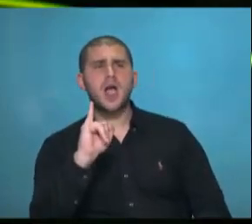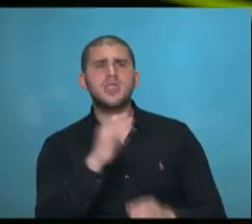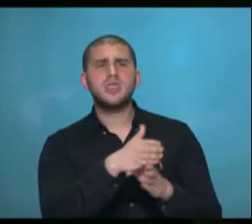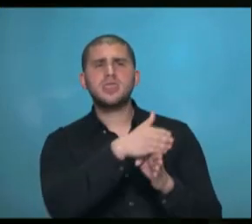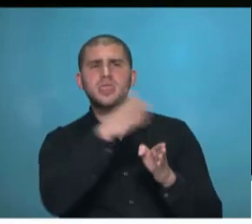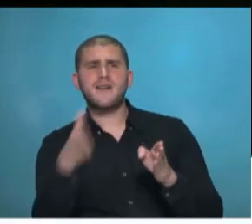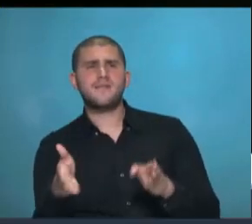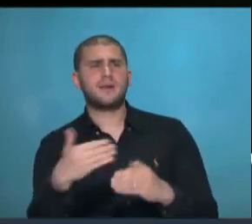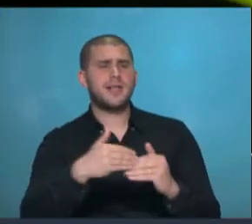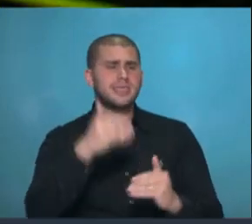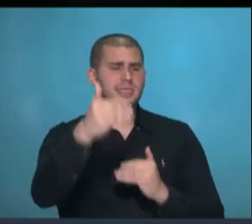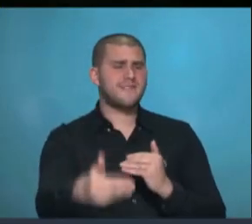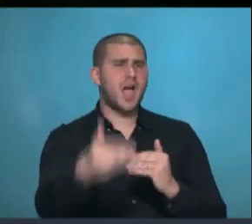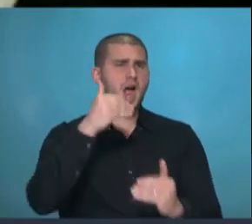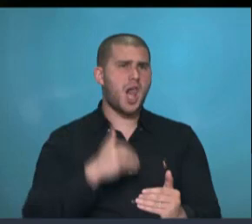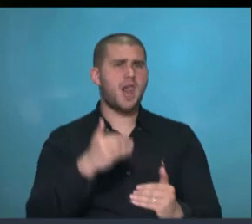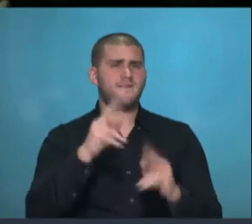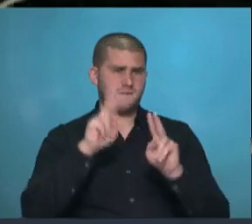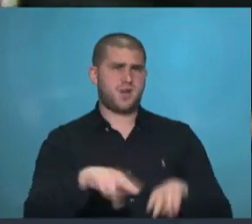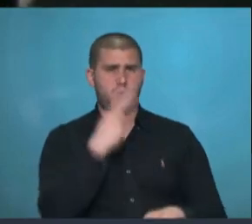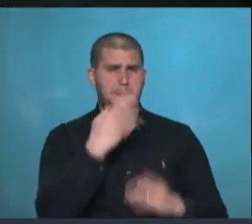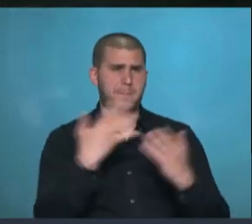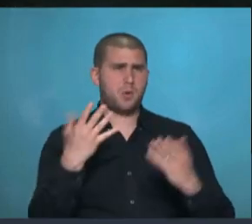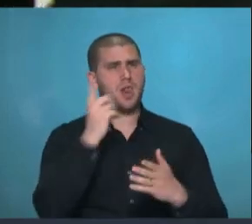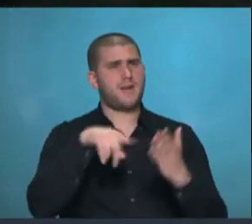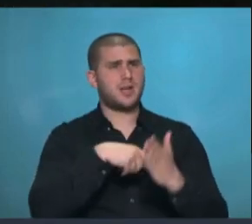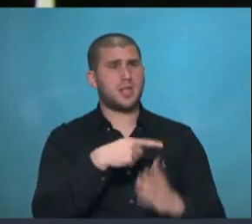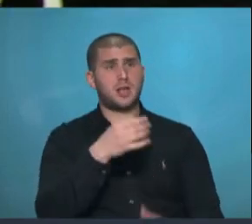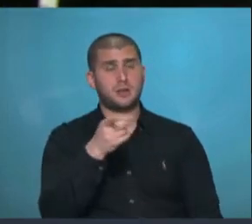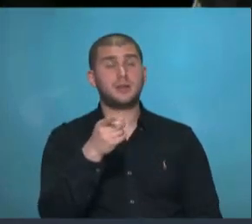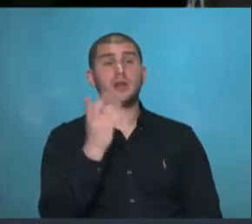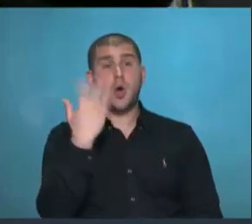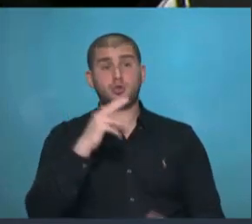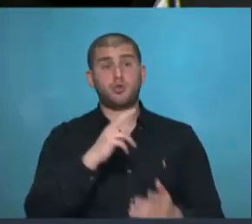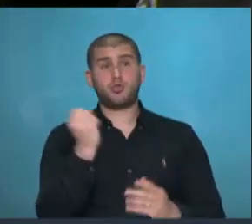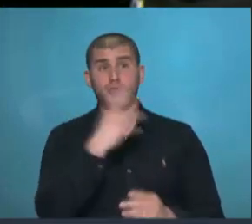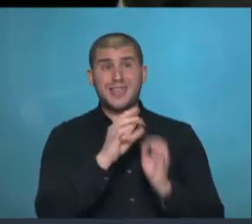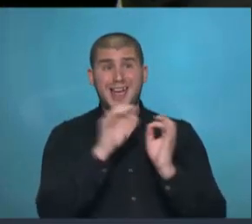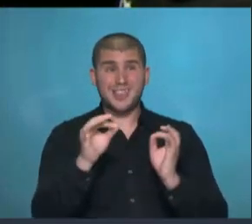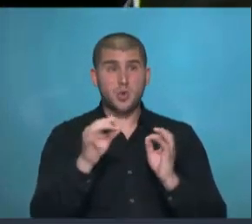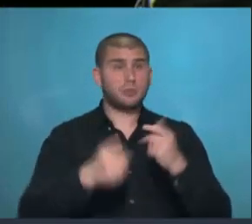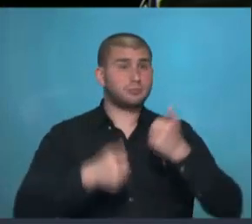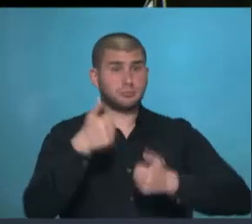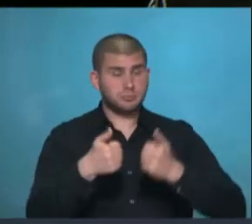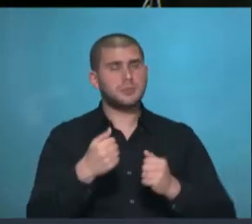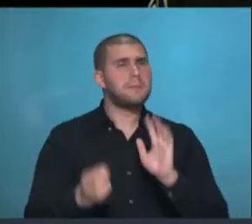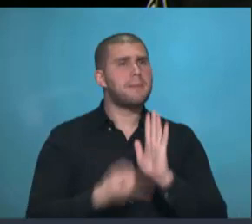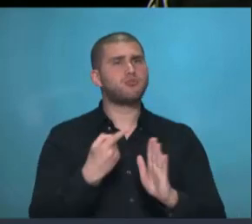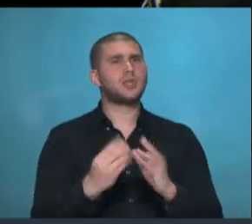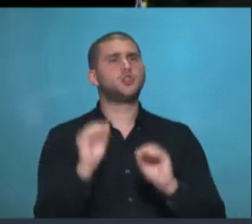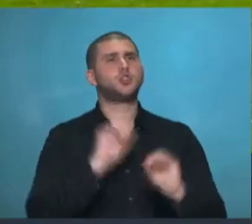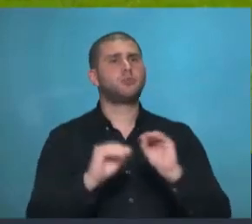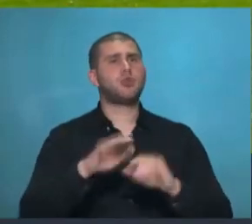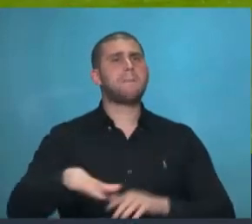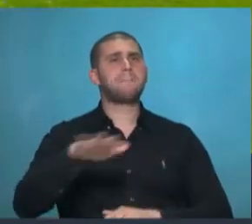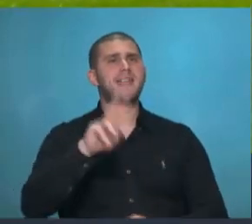ממליץ לבטל את השער, נבדל ברור. בעוד כשלושה שבועות, כשיתחילו משחקי הפלייאוף העליון, תיכנס לשימוש בפעם הראשונה מערכת ור.